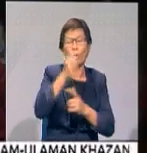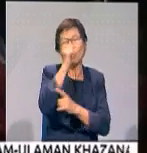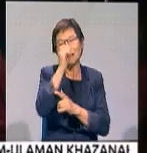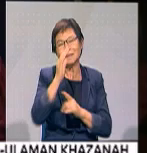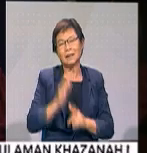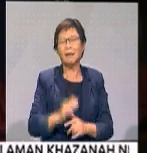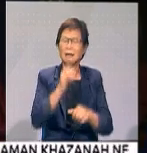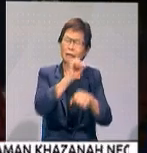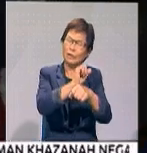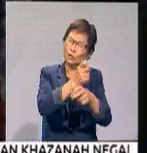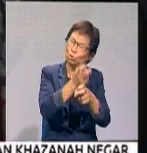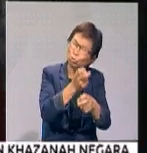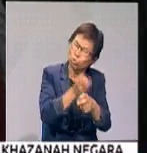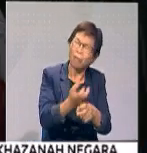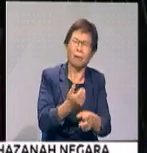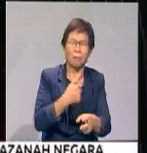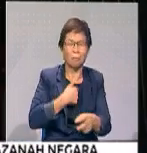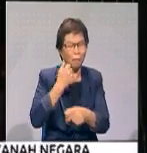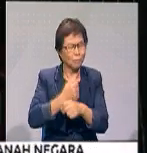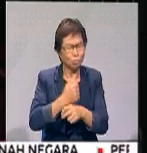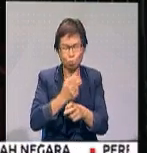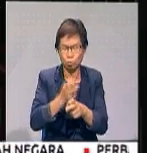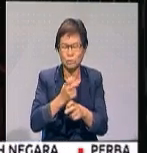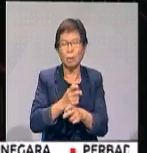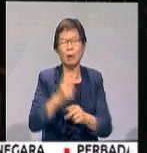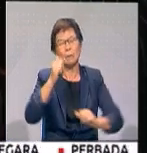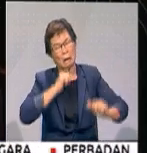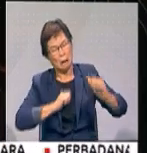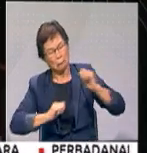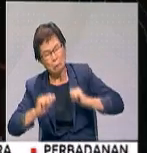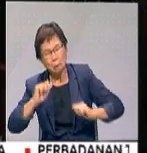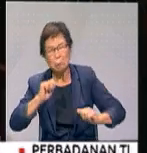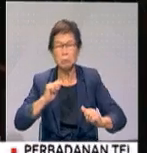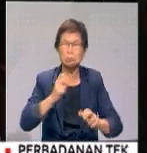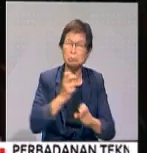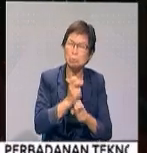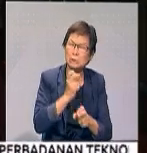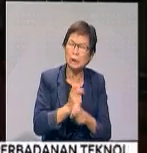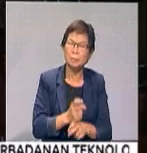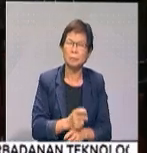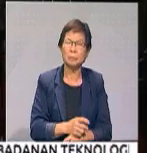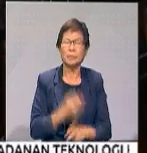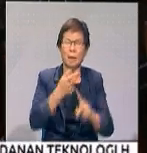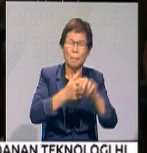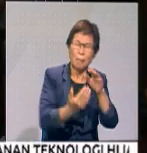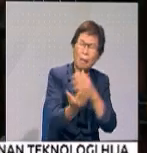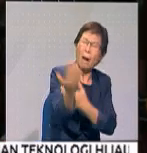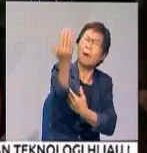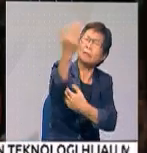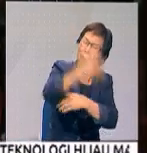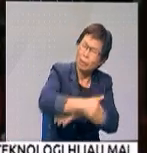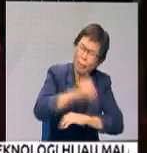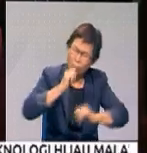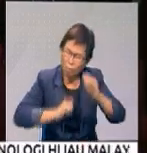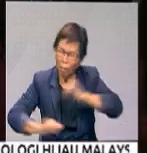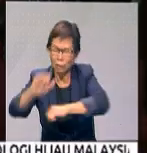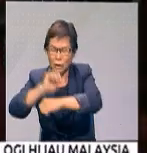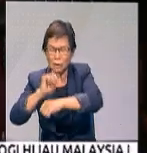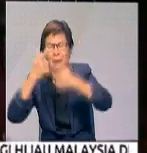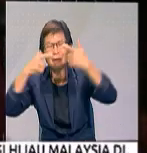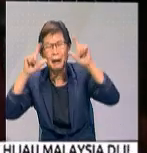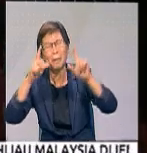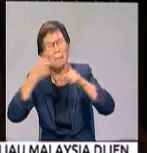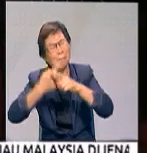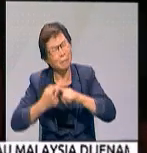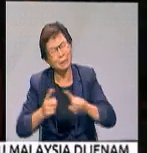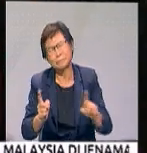orang bukan mudah, apatah lagi kalau yang berlakon, kan, yang daripada pagi sampai ke malam. Memang kerja kita glamour,